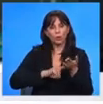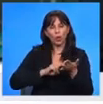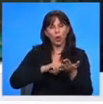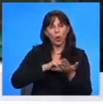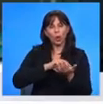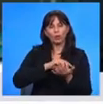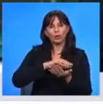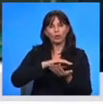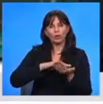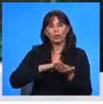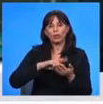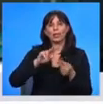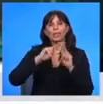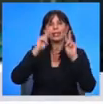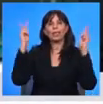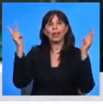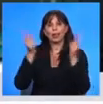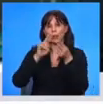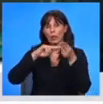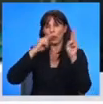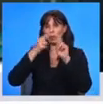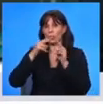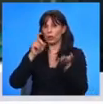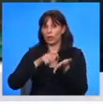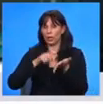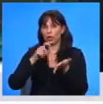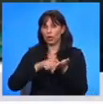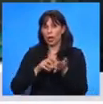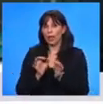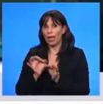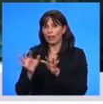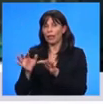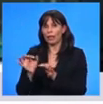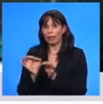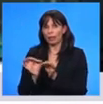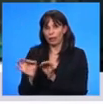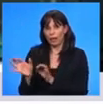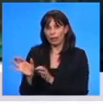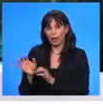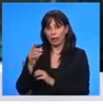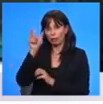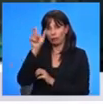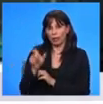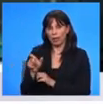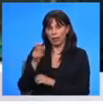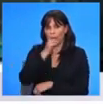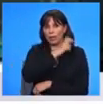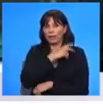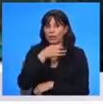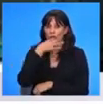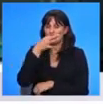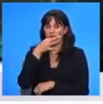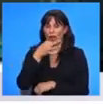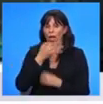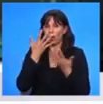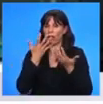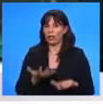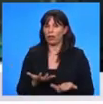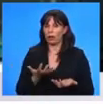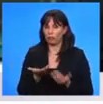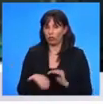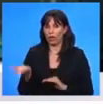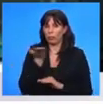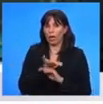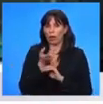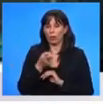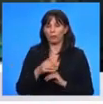דרישה מהקהילה הבינלאומית לאיזה ראש, אבל בכל זאת, זו שאלה כבדת משקל מה שאת מעלה